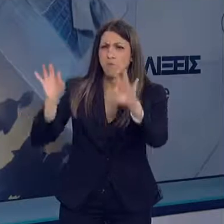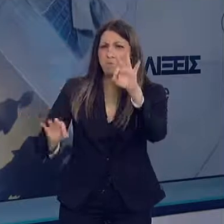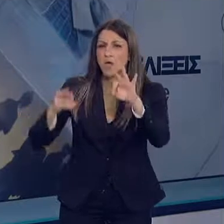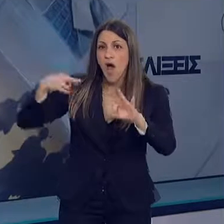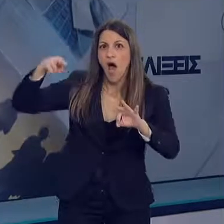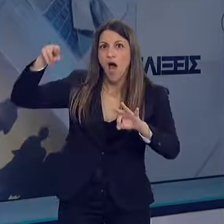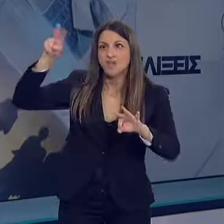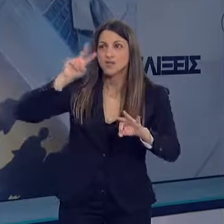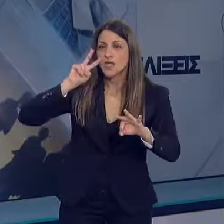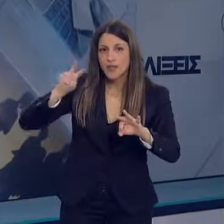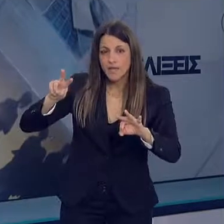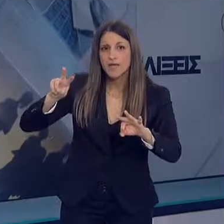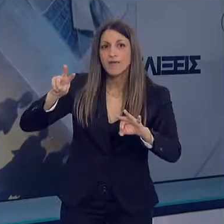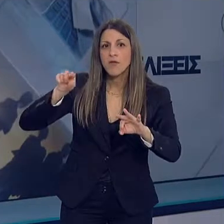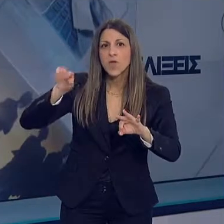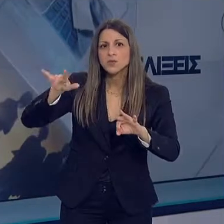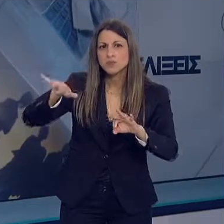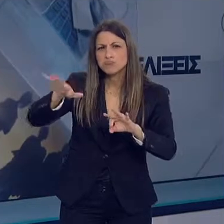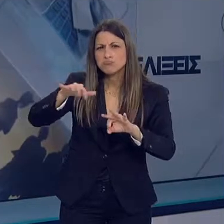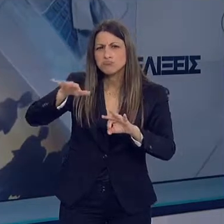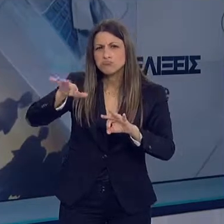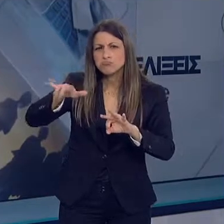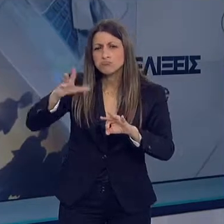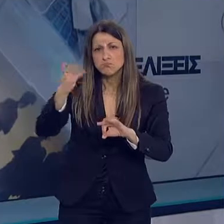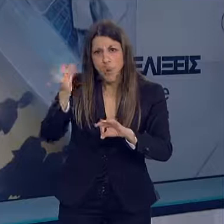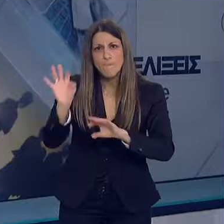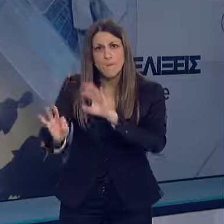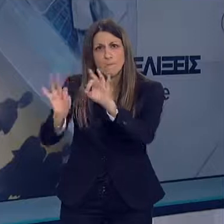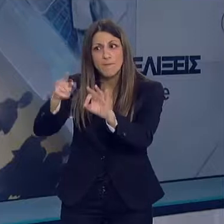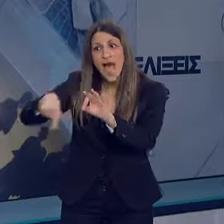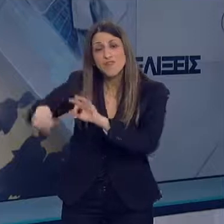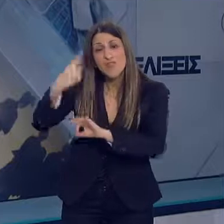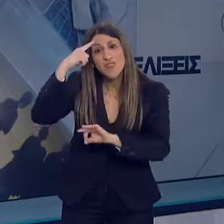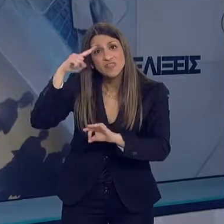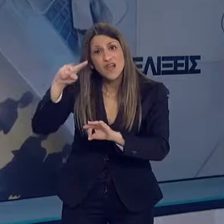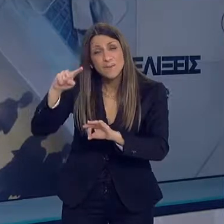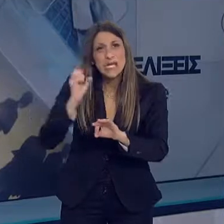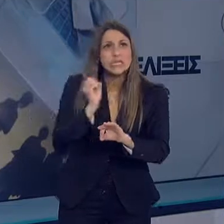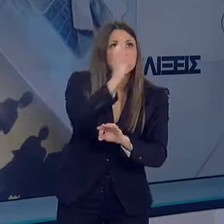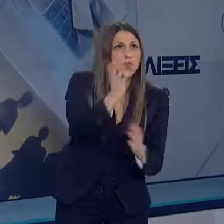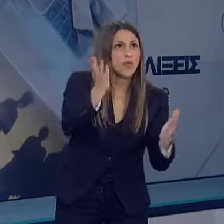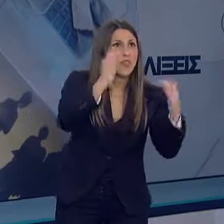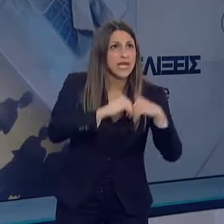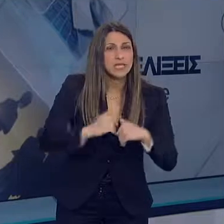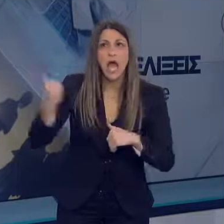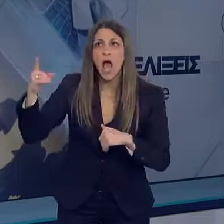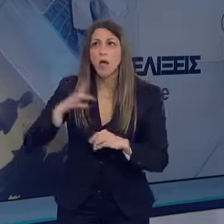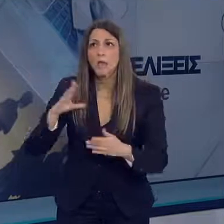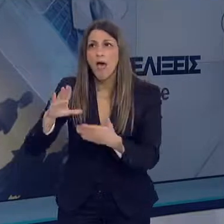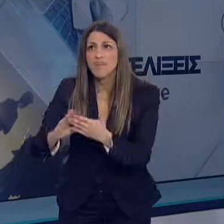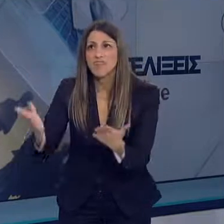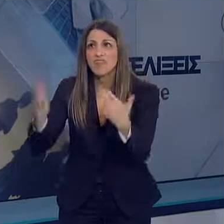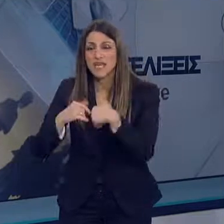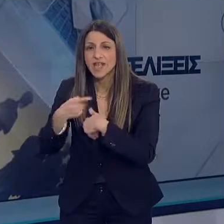άνοδο στα κρούσματά μας, είχαμε αρκετά κρούσματα στα οποία δεν μπορούσαμε να προσδιορίσουμε την πηγή μετάδοση. Καταλαβαίνετε λοιπόν ότι αυτά τα